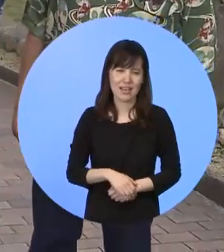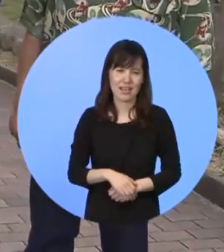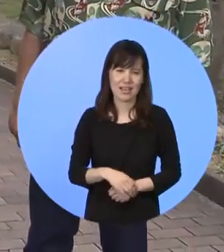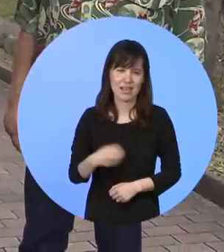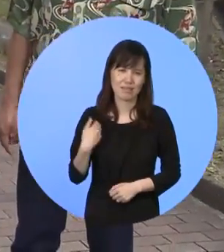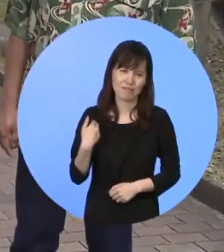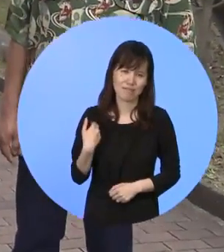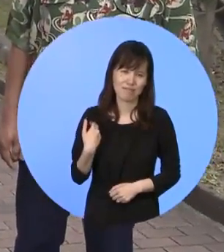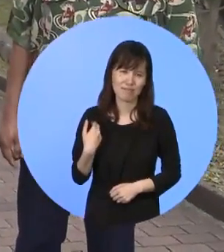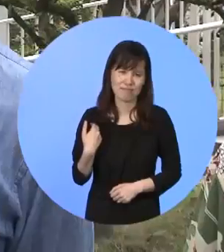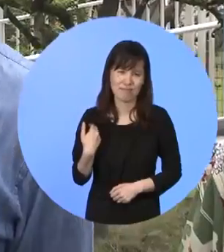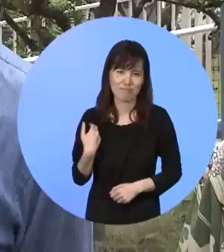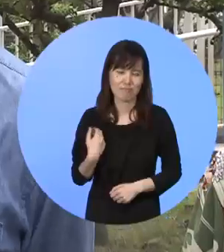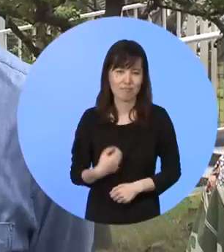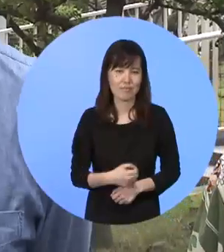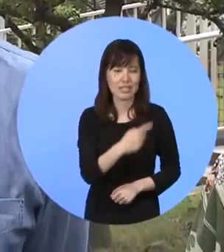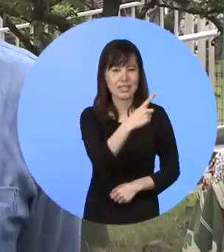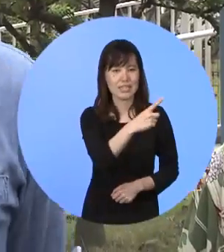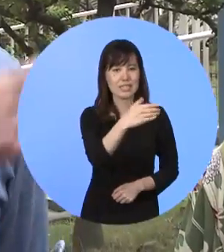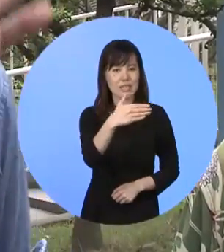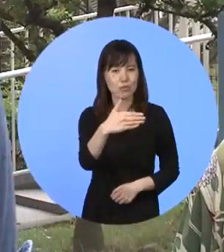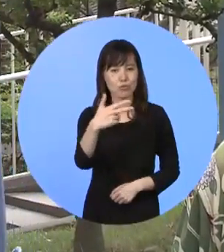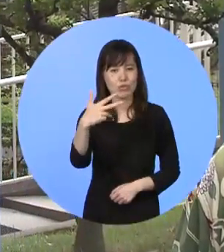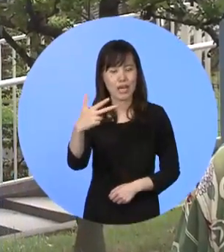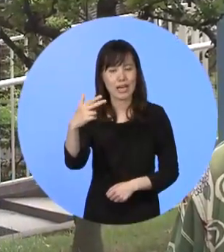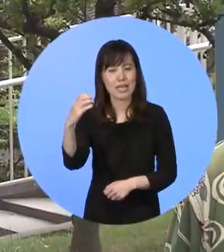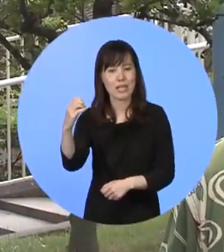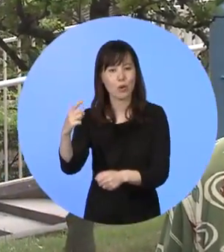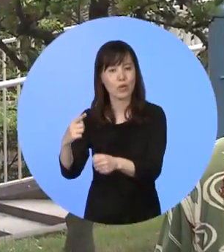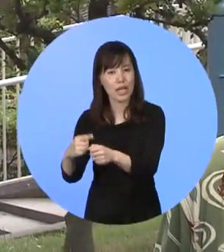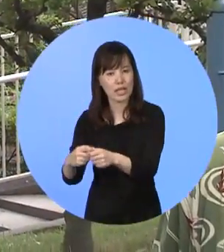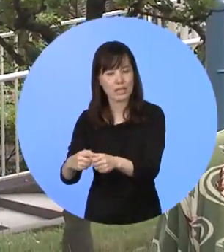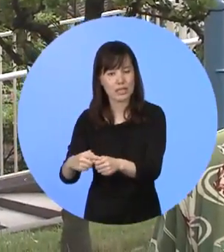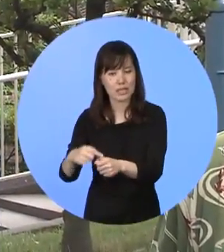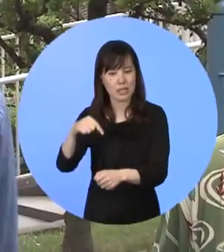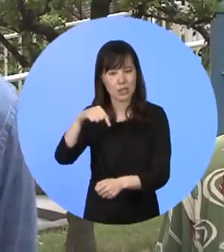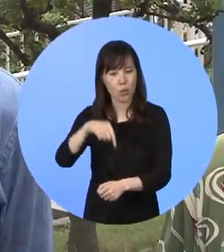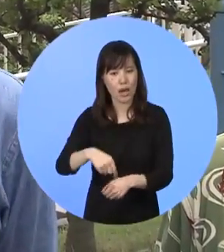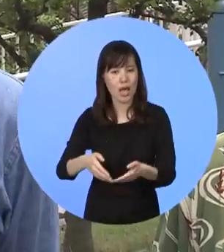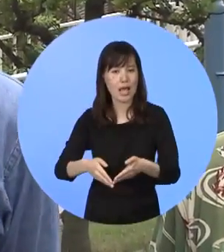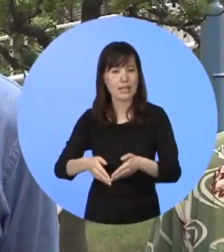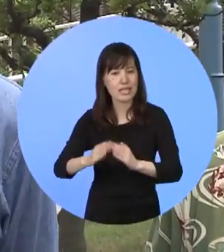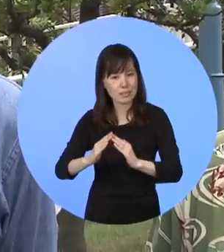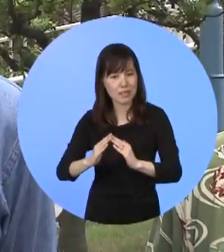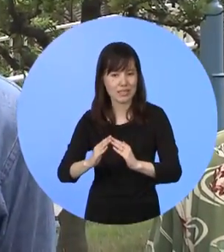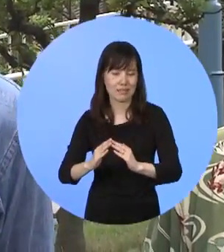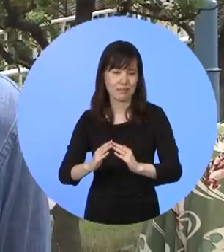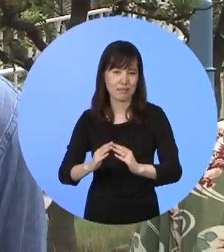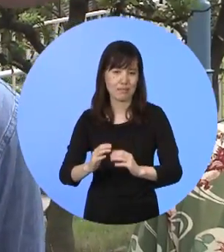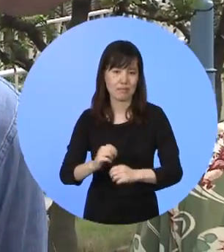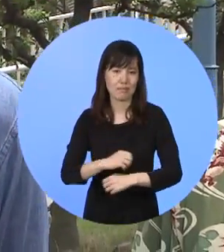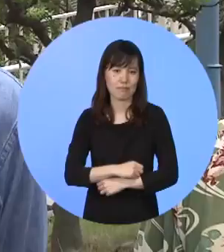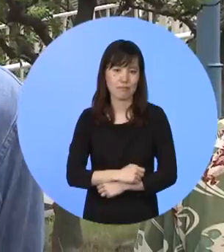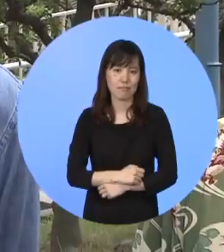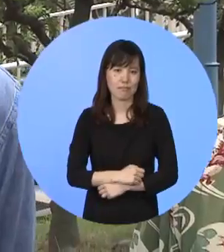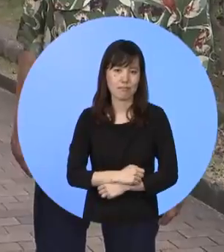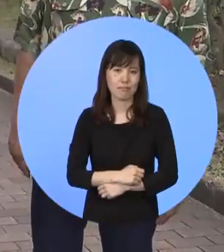ヒントじゃないですか。 1970年にこちらの建物、はい、スターハウスは建てられ